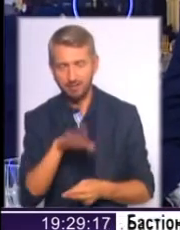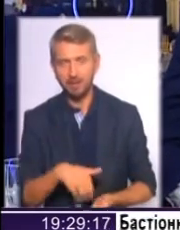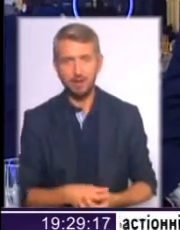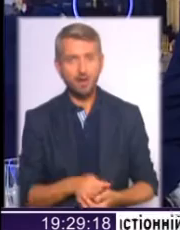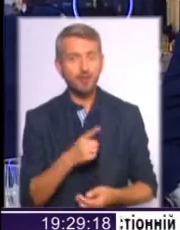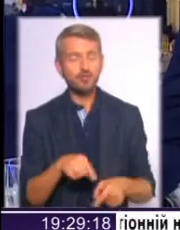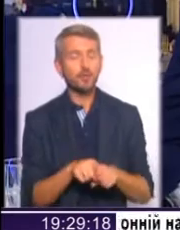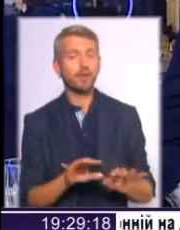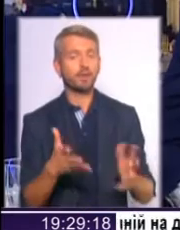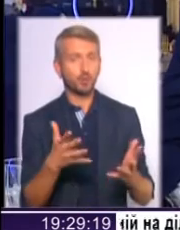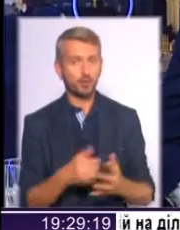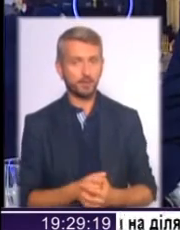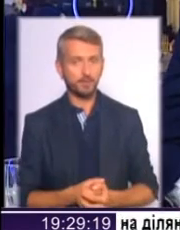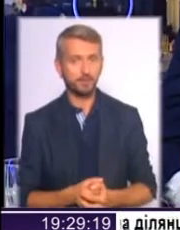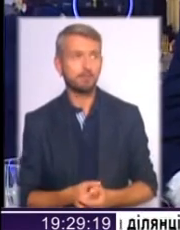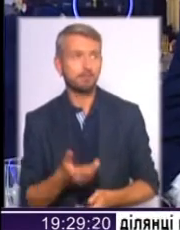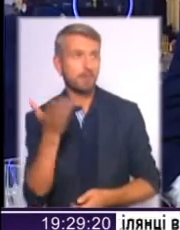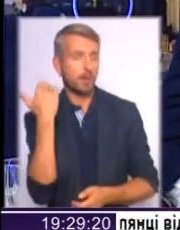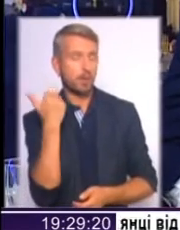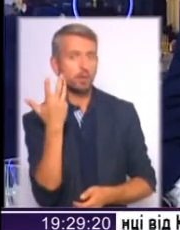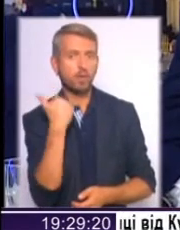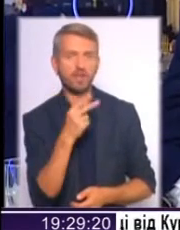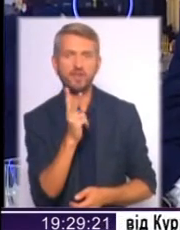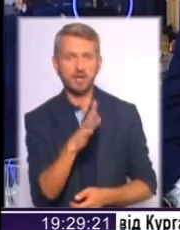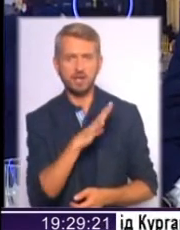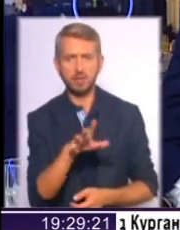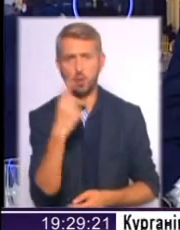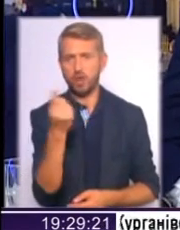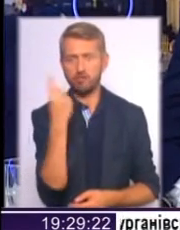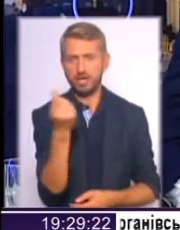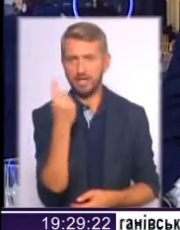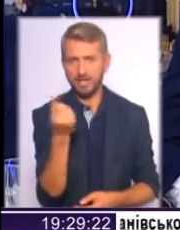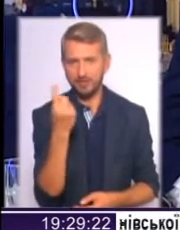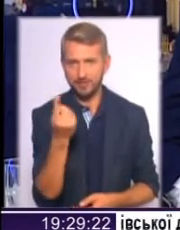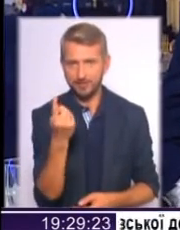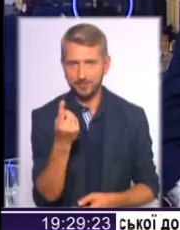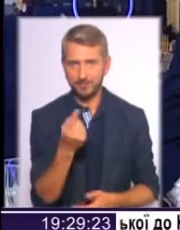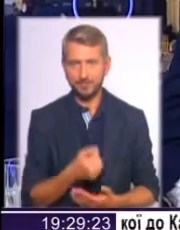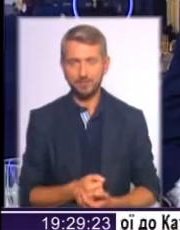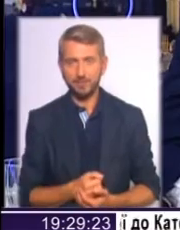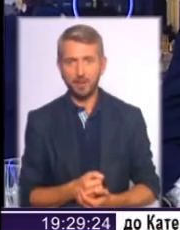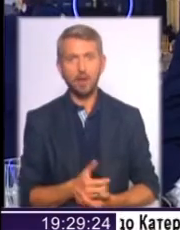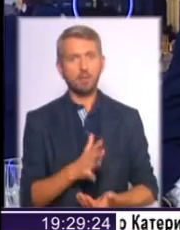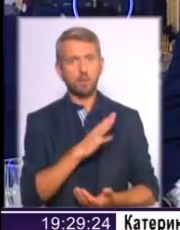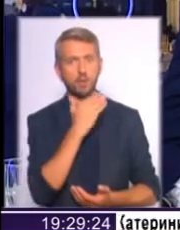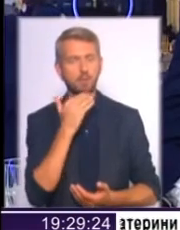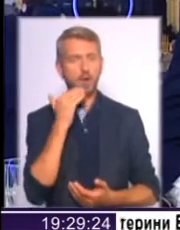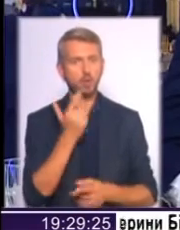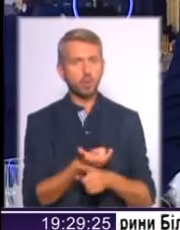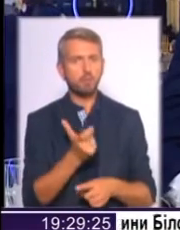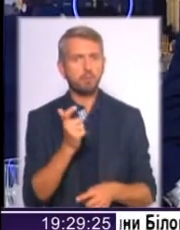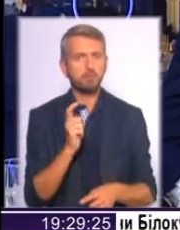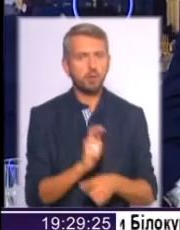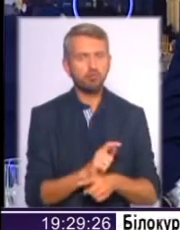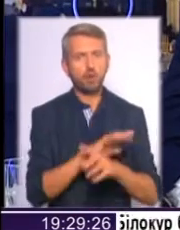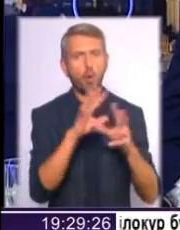відбулося? Колись, ще коли в квартирах не було лічильників, дійсно було набагато більший